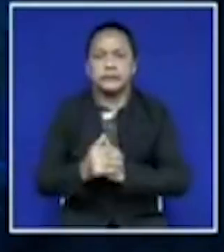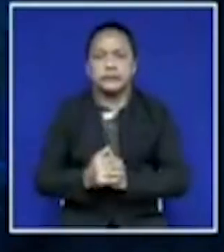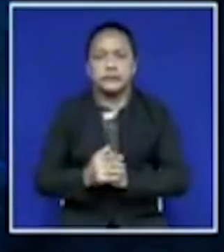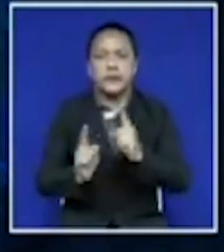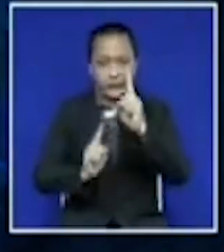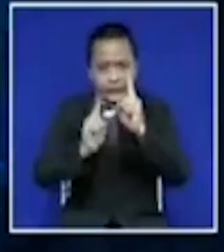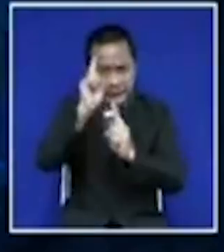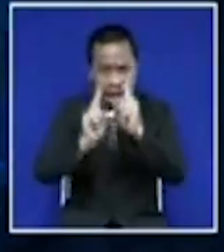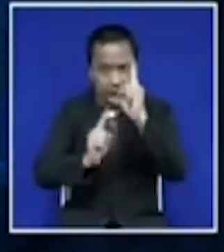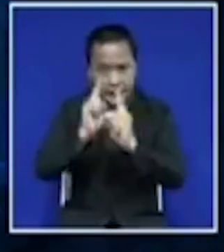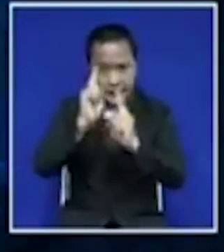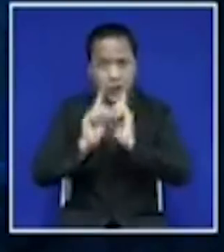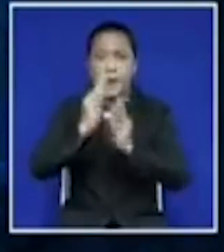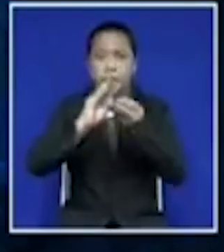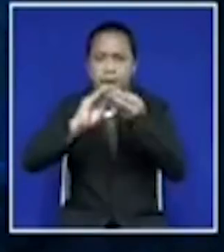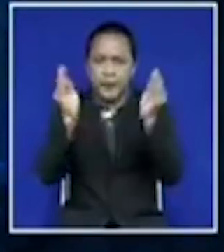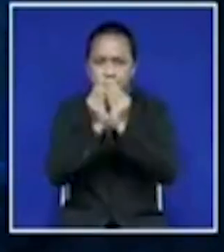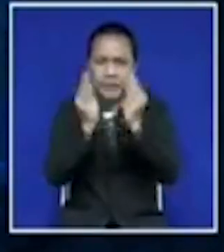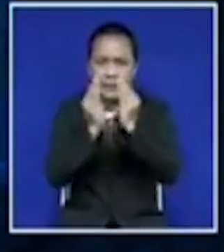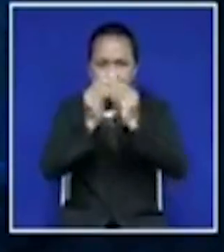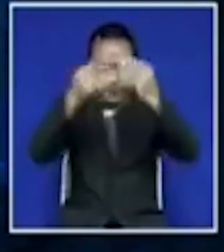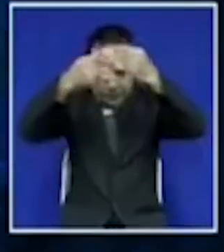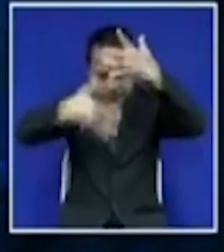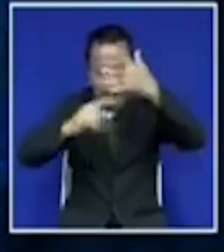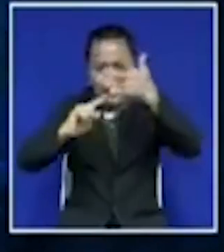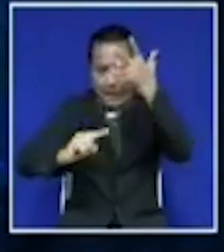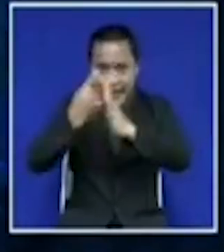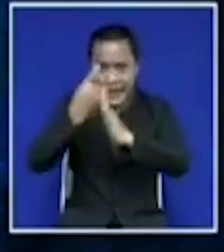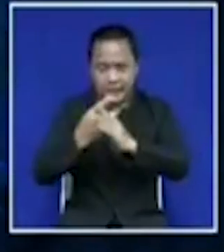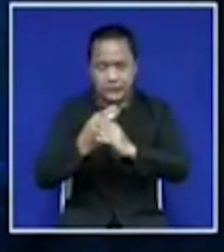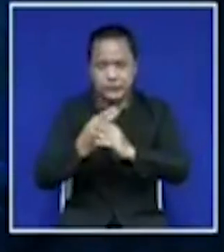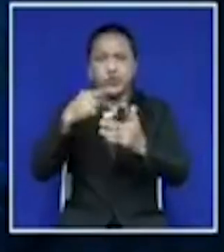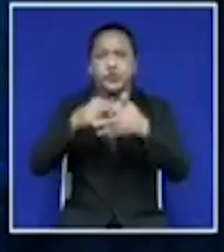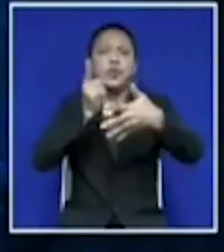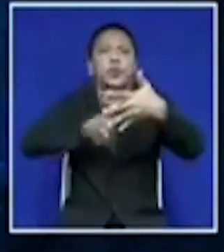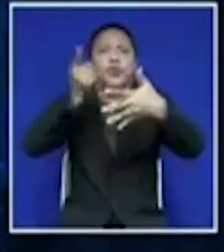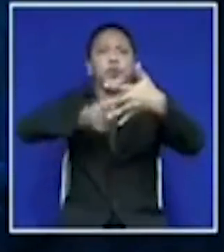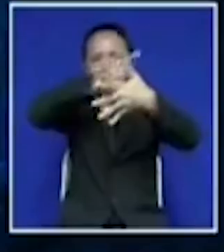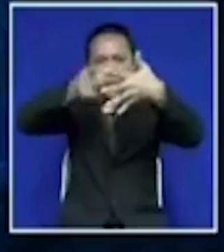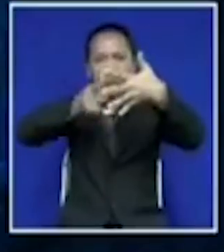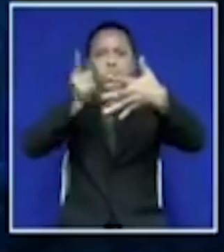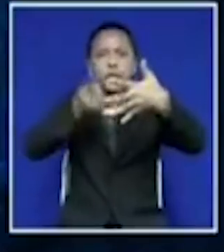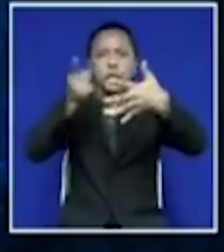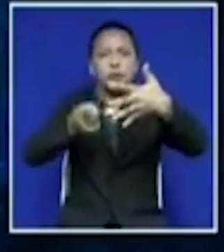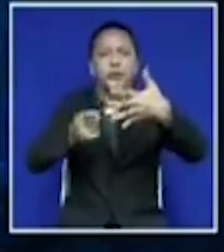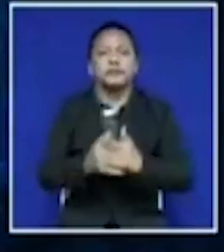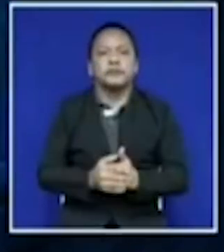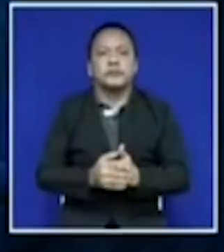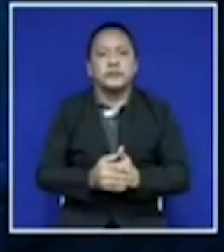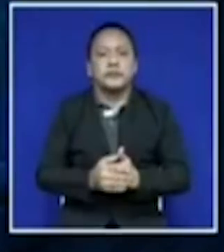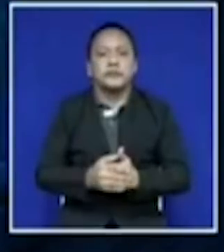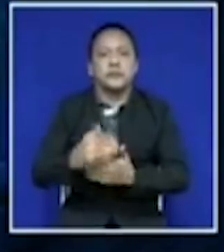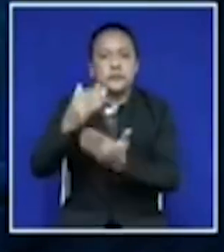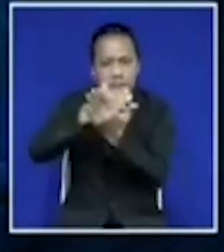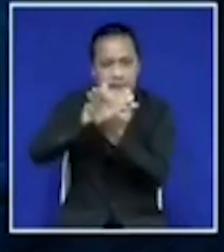สถิติของตัวเลข10ประเทศแรกก็ยังวนอยู่ในประเทศเหล่านี้นะครับซึ่งก็มีรายง